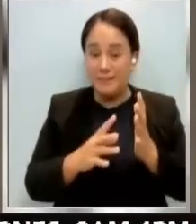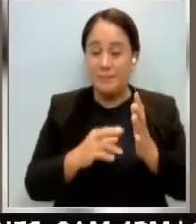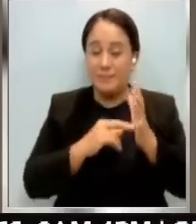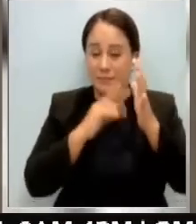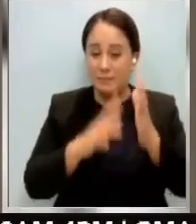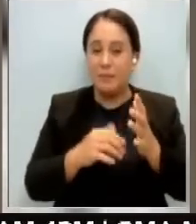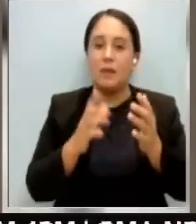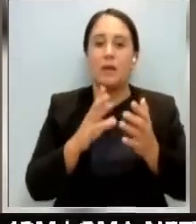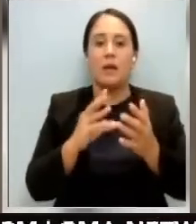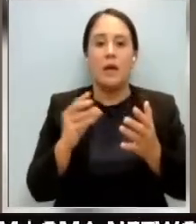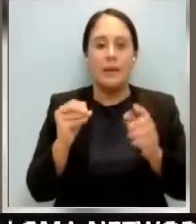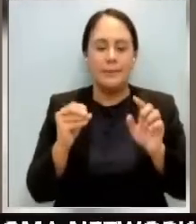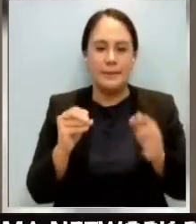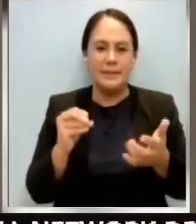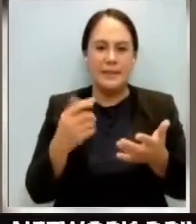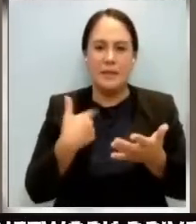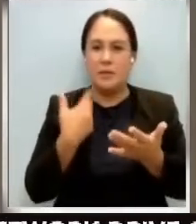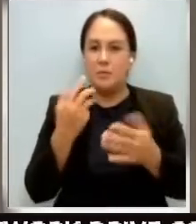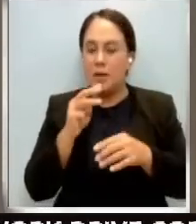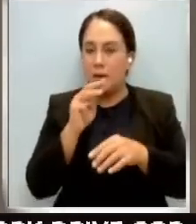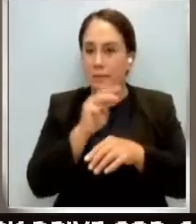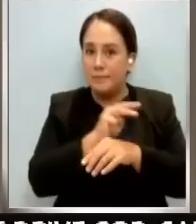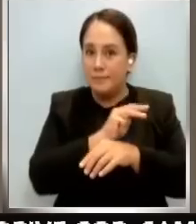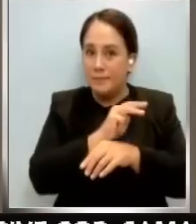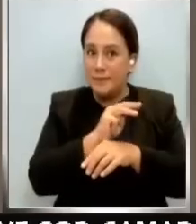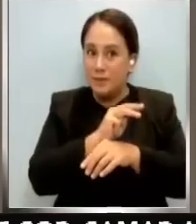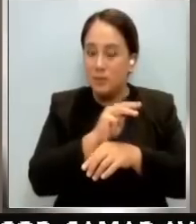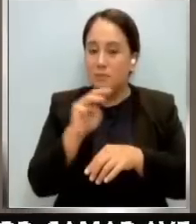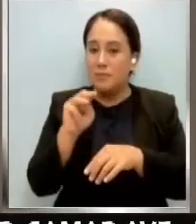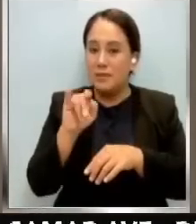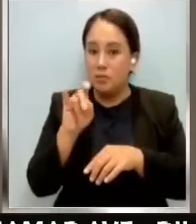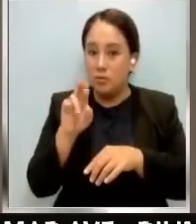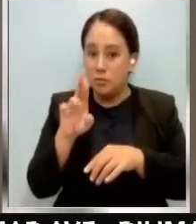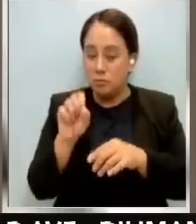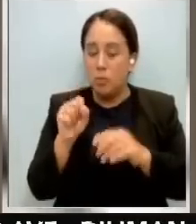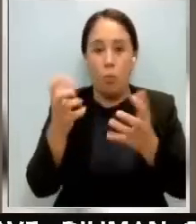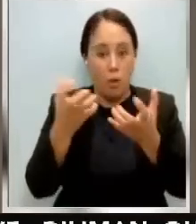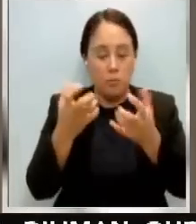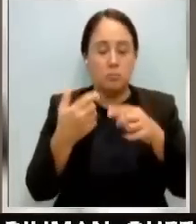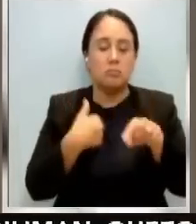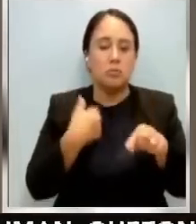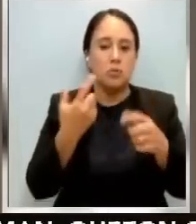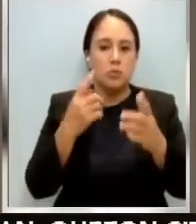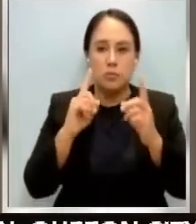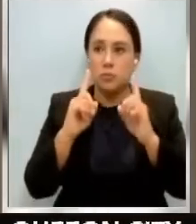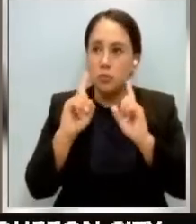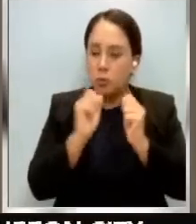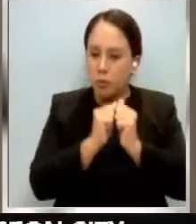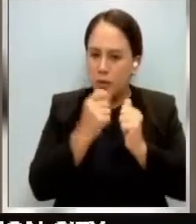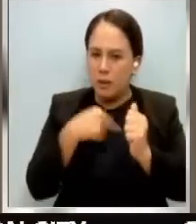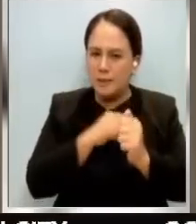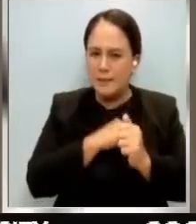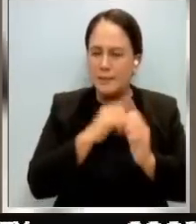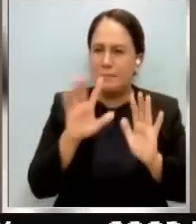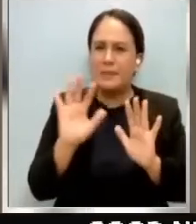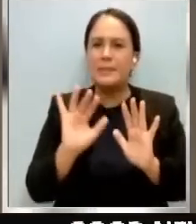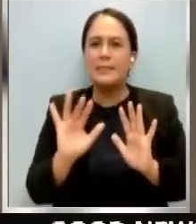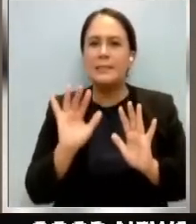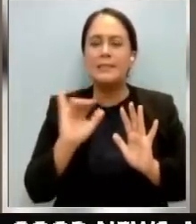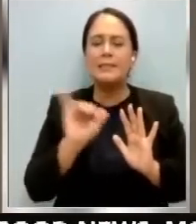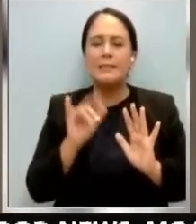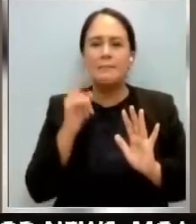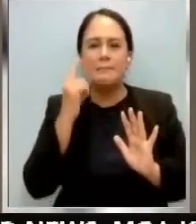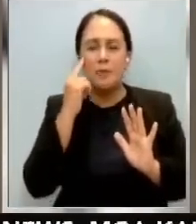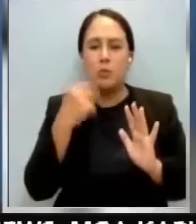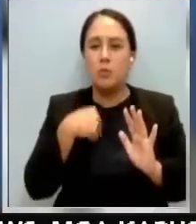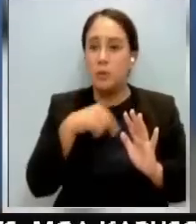yung mga ministers nila would like to speak to us. Pero very conscious din sila that we also need